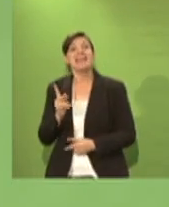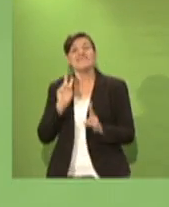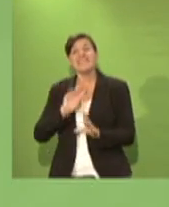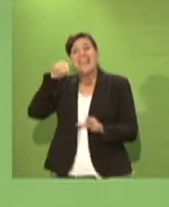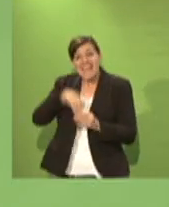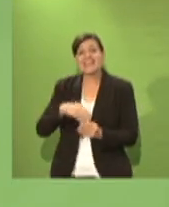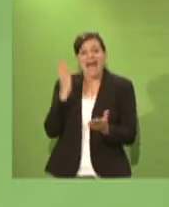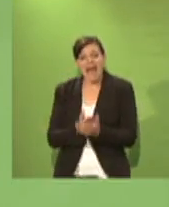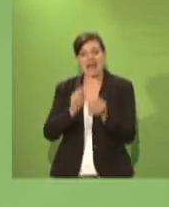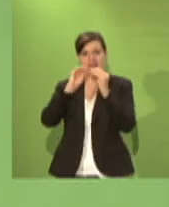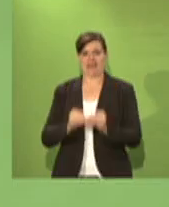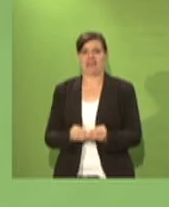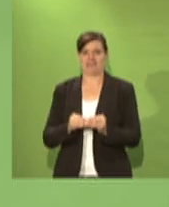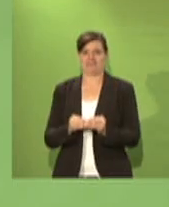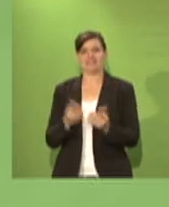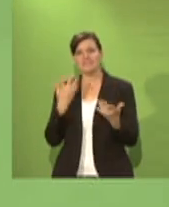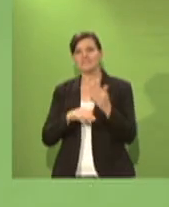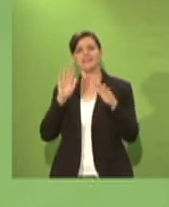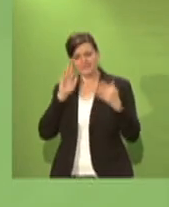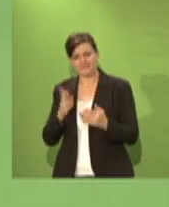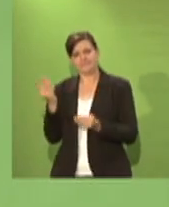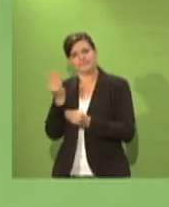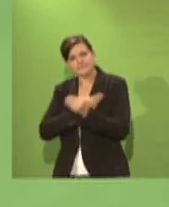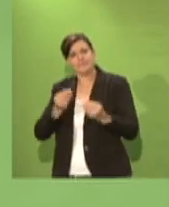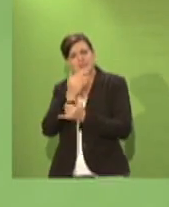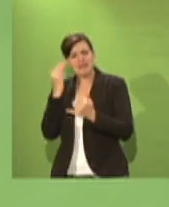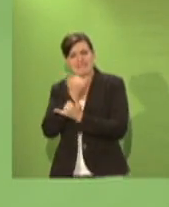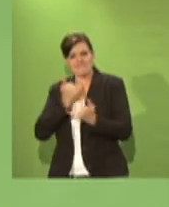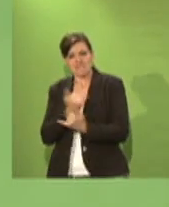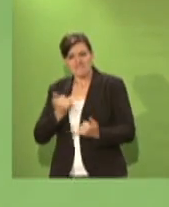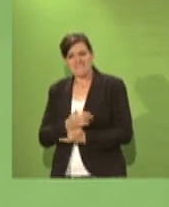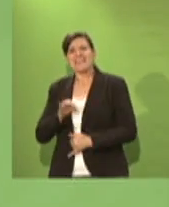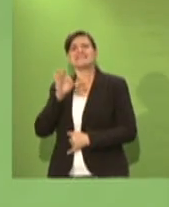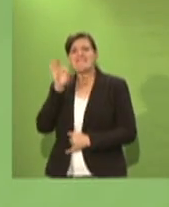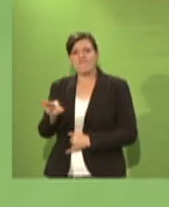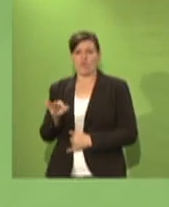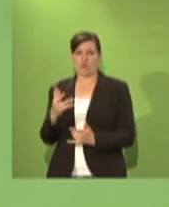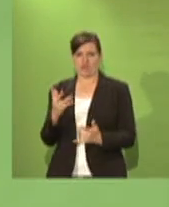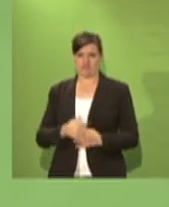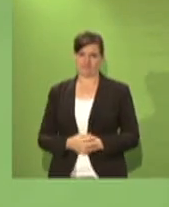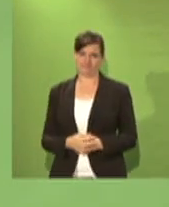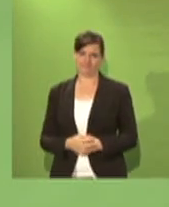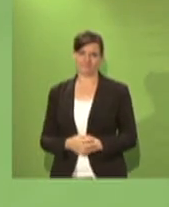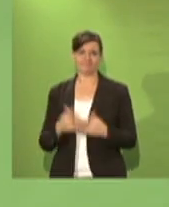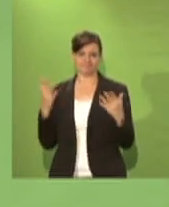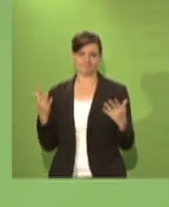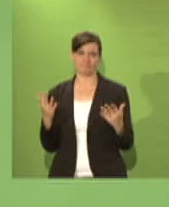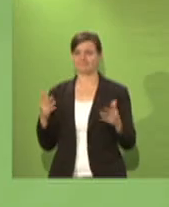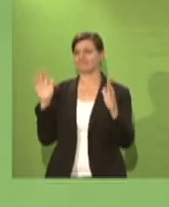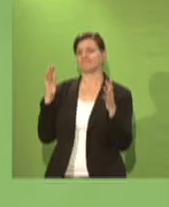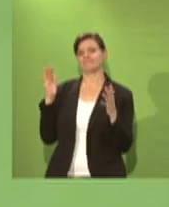mit ländlichen Räumen, wir bearbeiten ländliche Räume und wir arbeiten für ländliche Räume politisch.